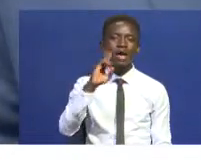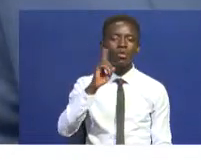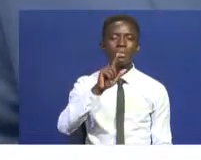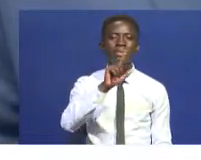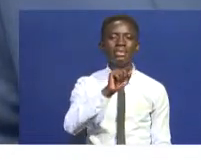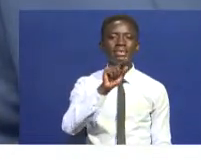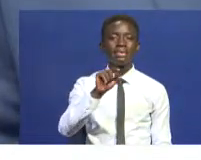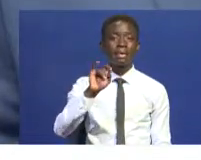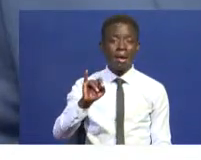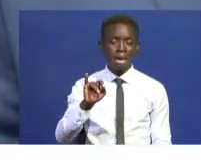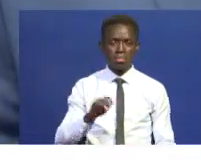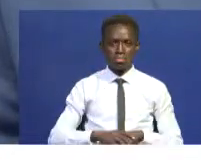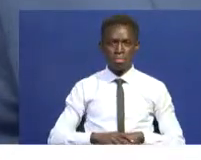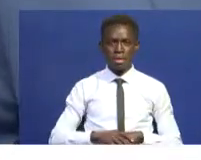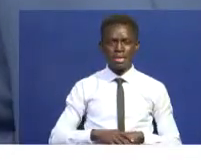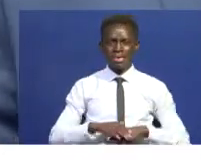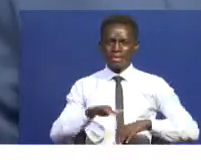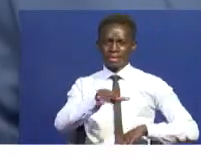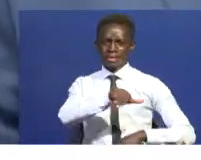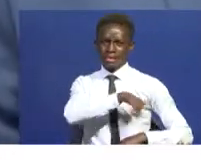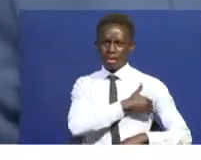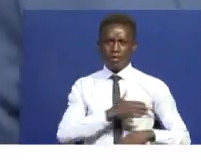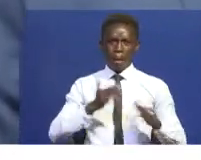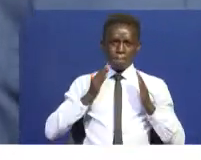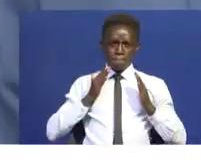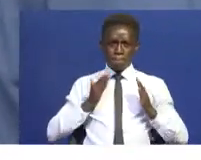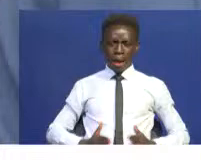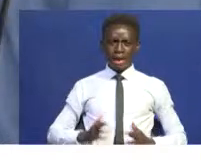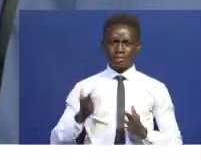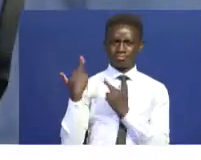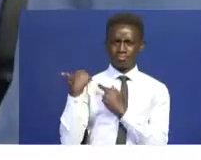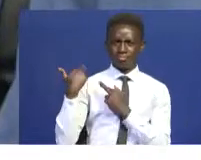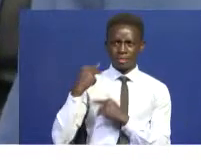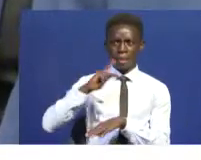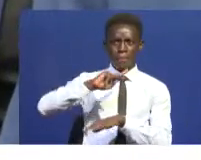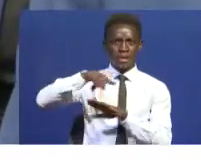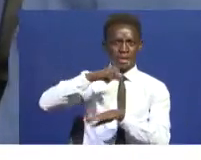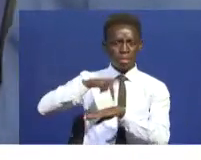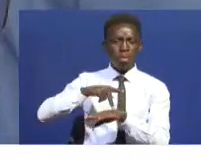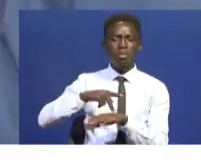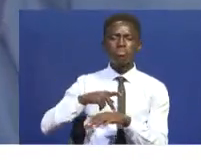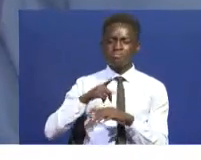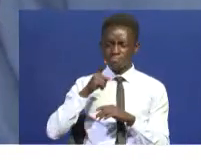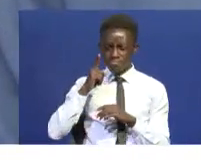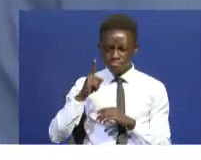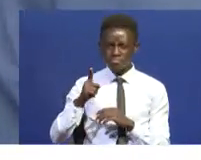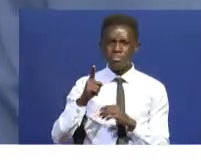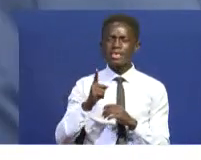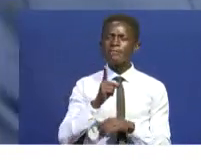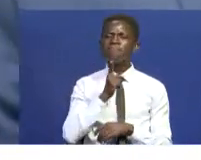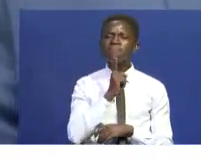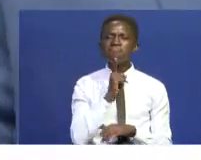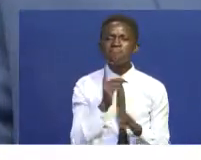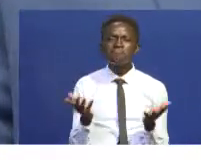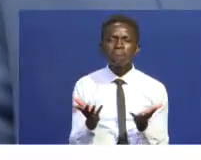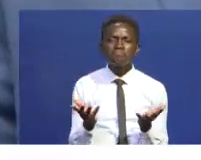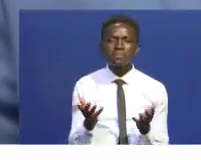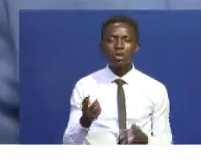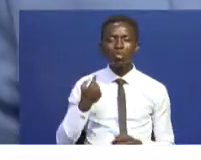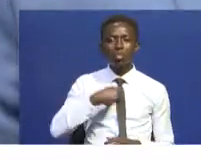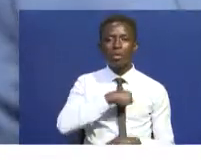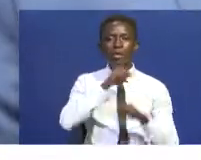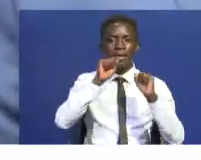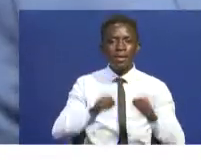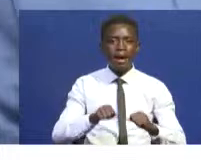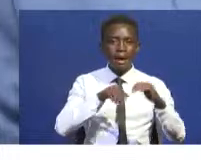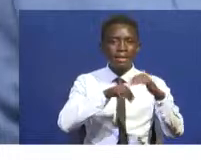and the chief principal has been magnanimous with the constituents of Sare constituency. She's told us that we can access the youths from